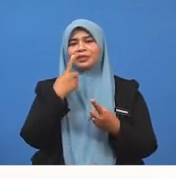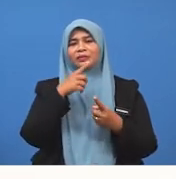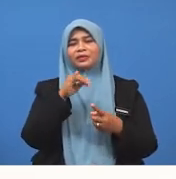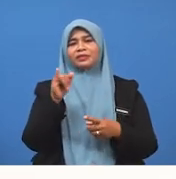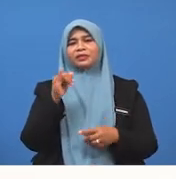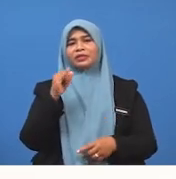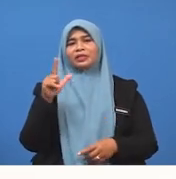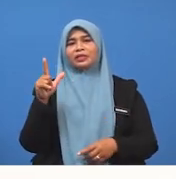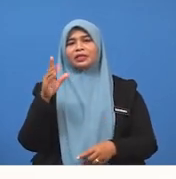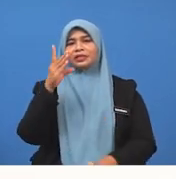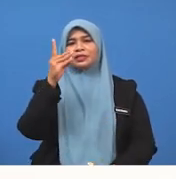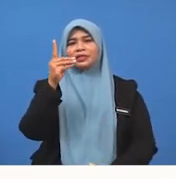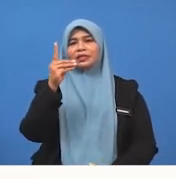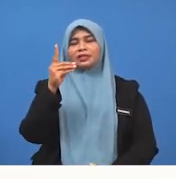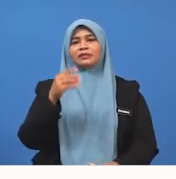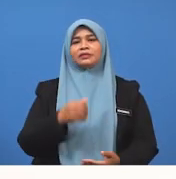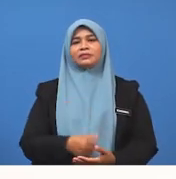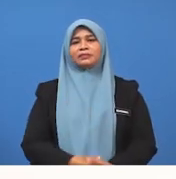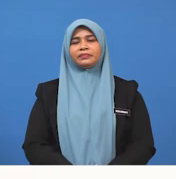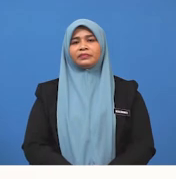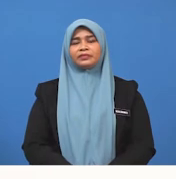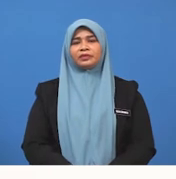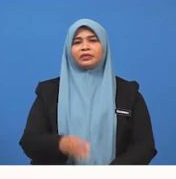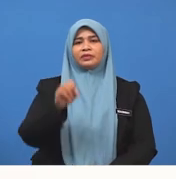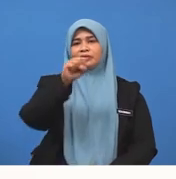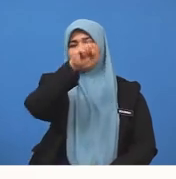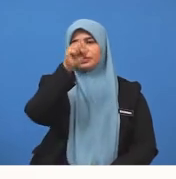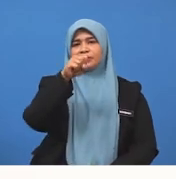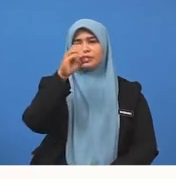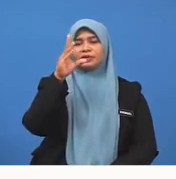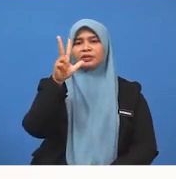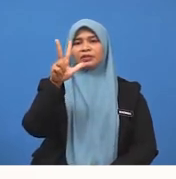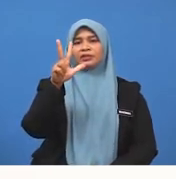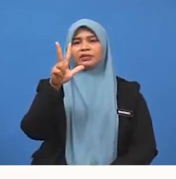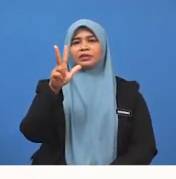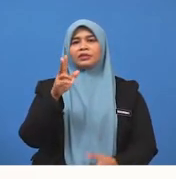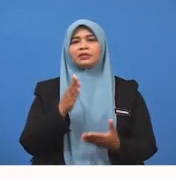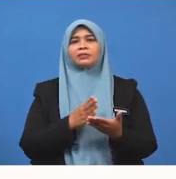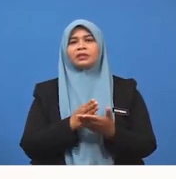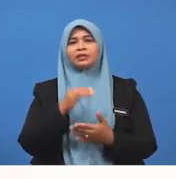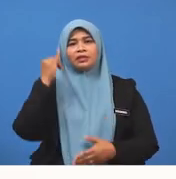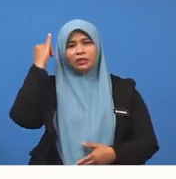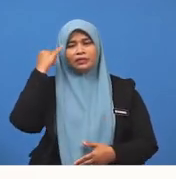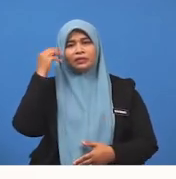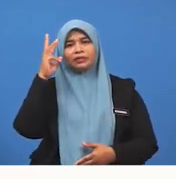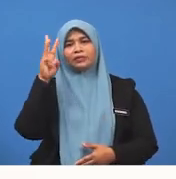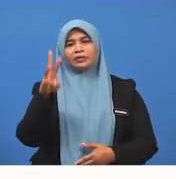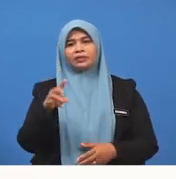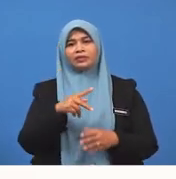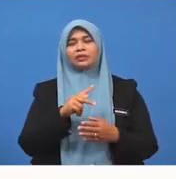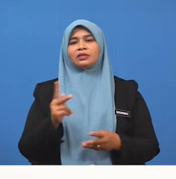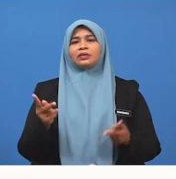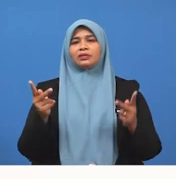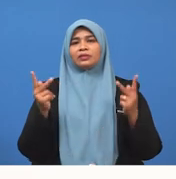jawabannya ialah di soal yang ketiga bidang ilmu yang wajib dikuasai untuk